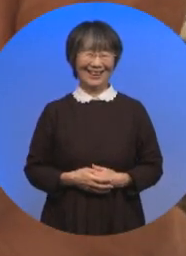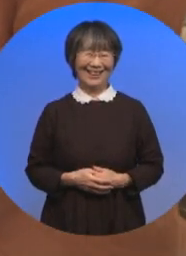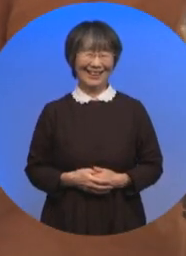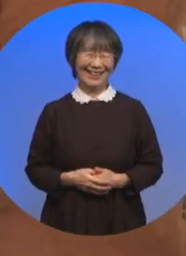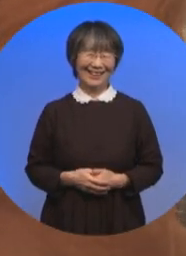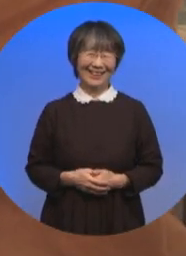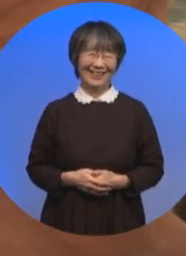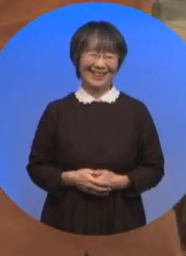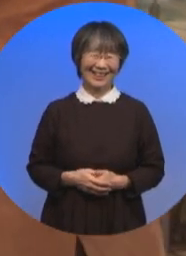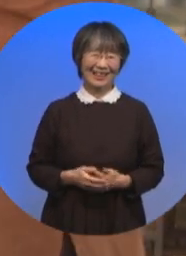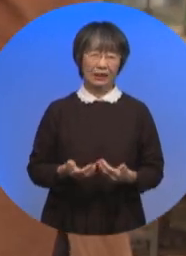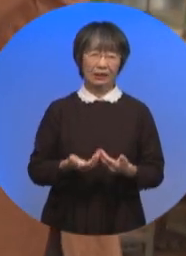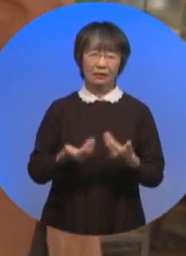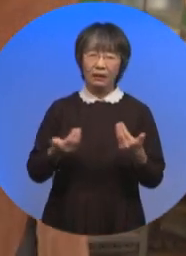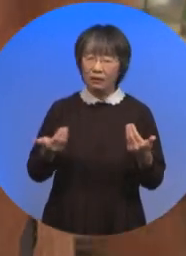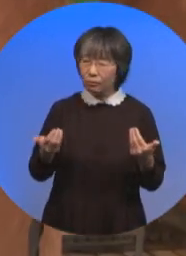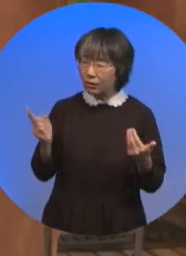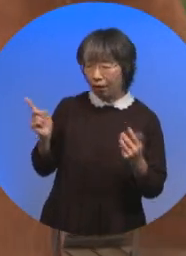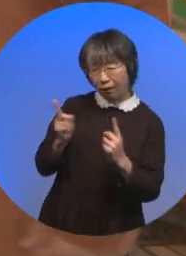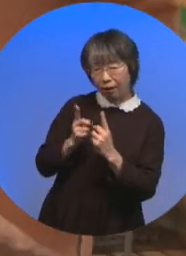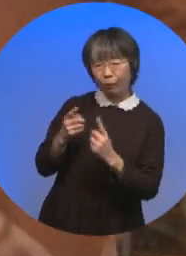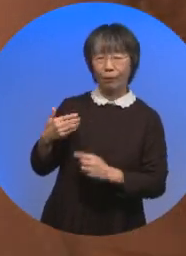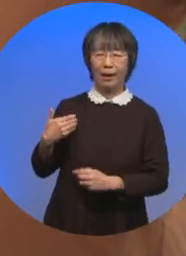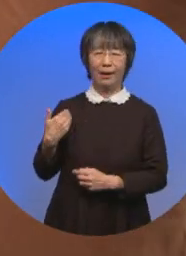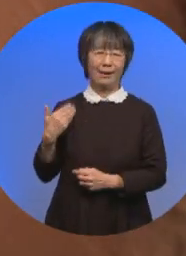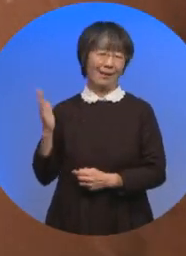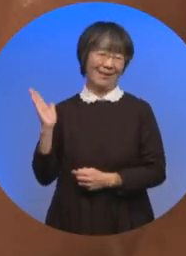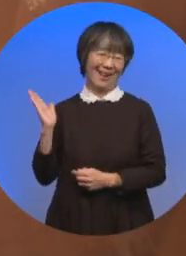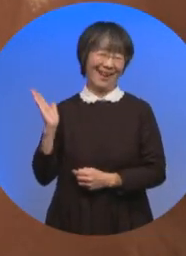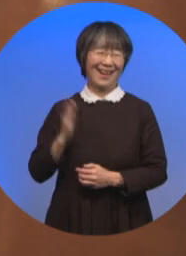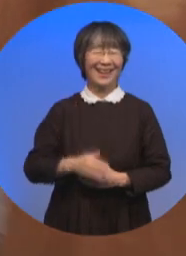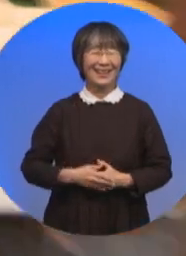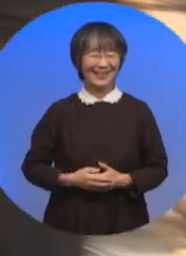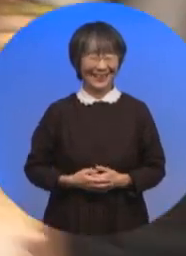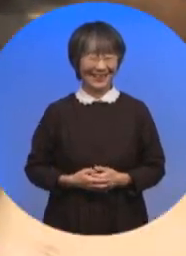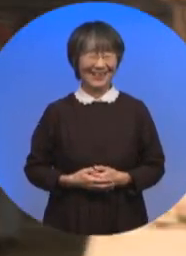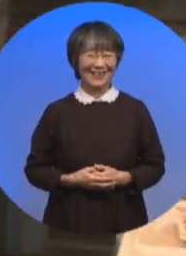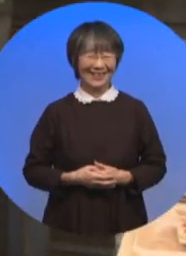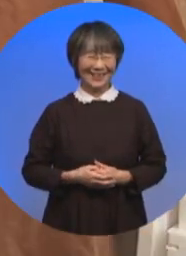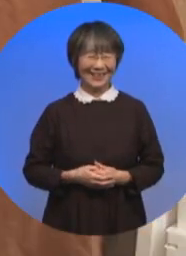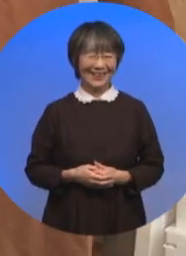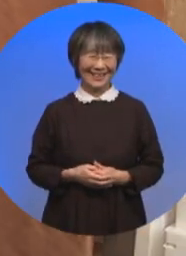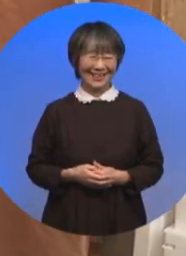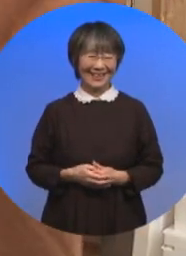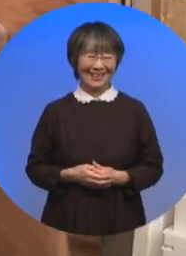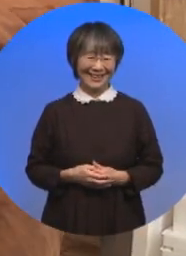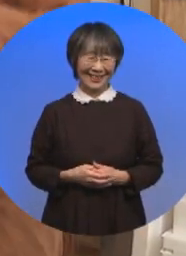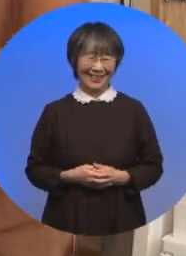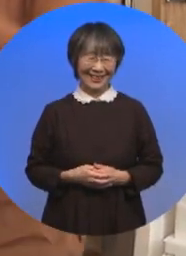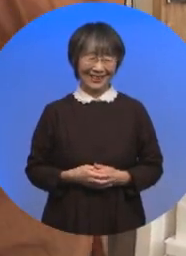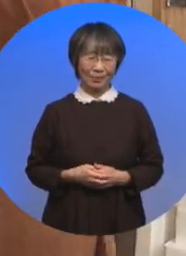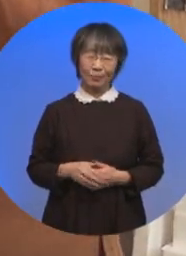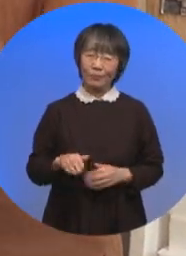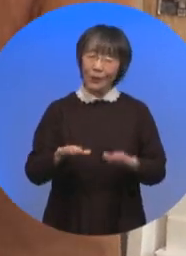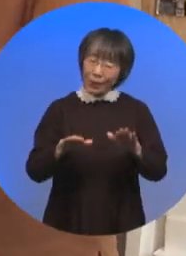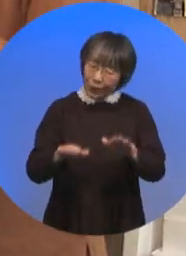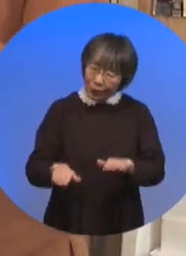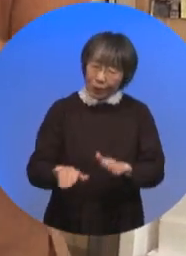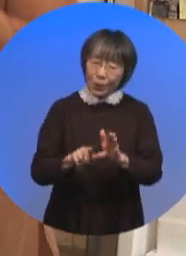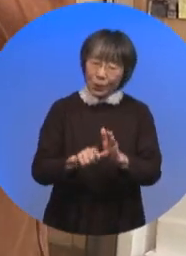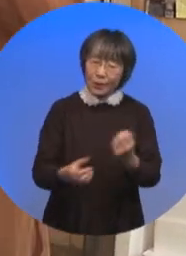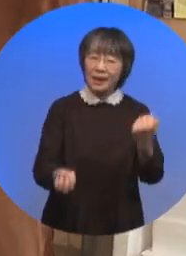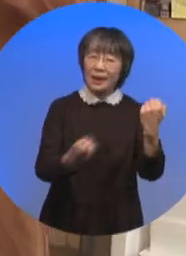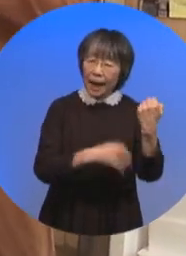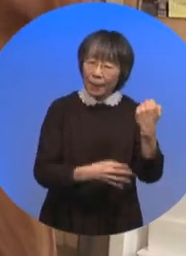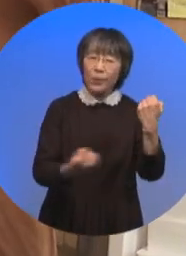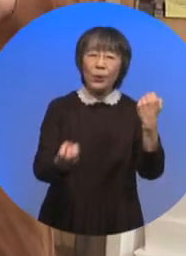懐かしいね。久しぶりすぎて分からなかったからね。 会うのが 子供の時に買い物してたそれ